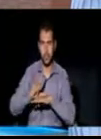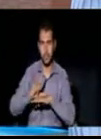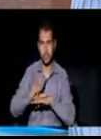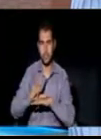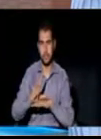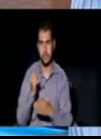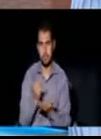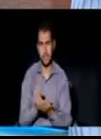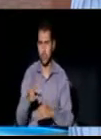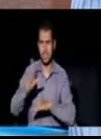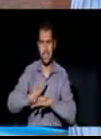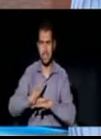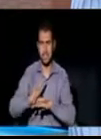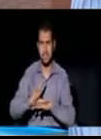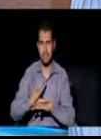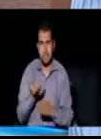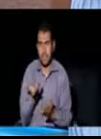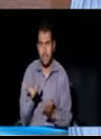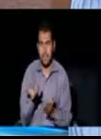الصم وضعاف السمع؟